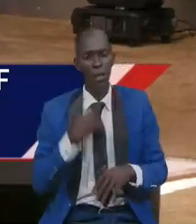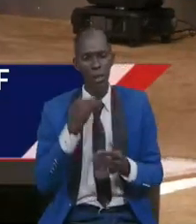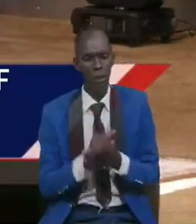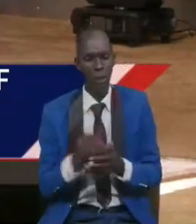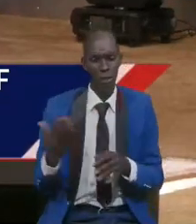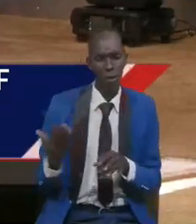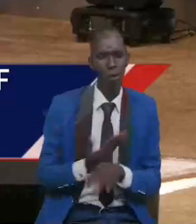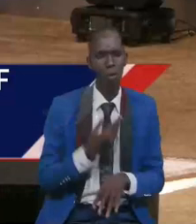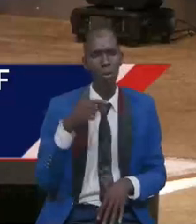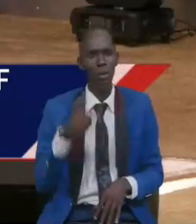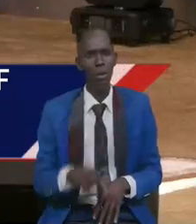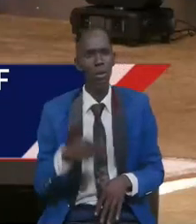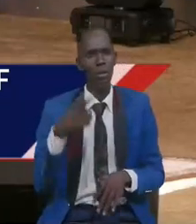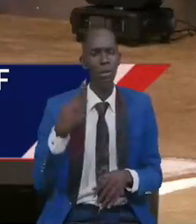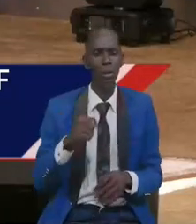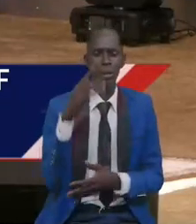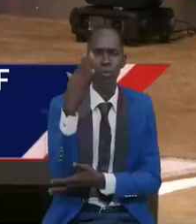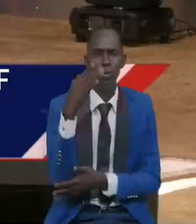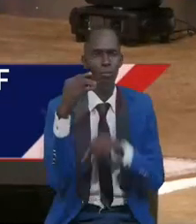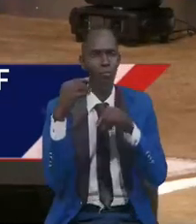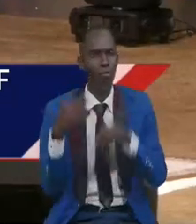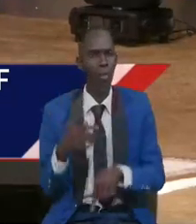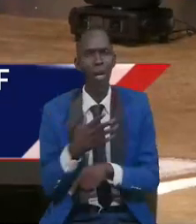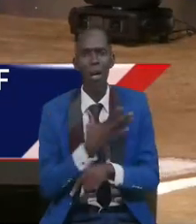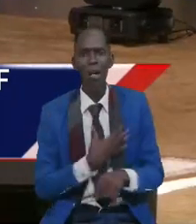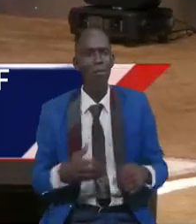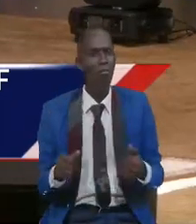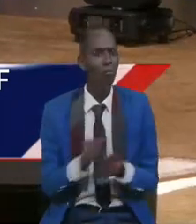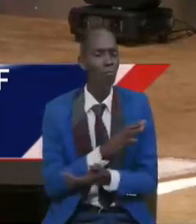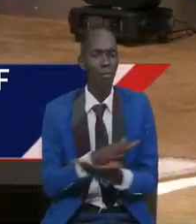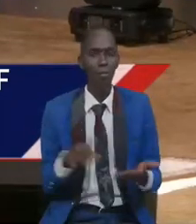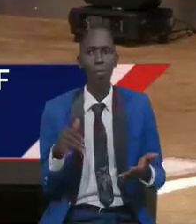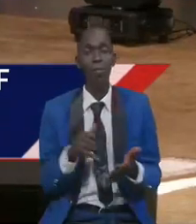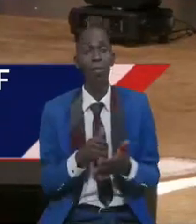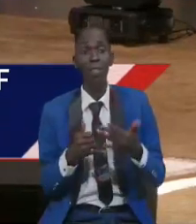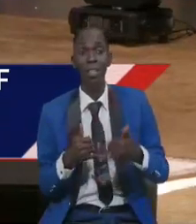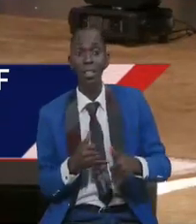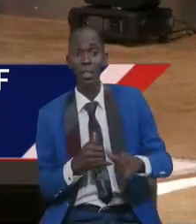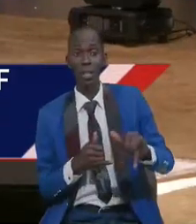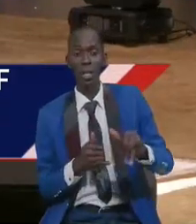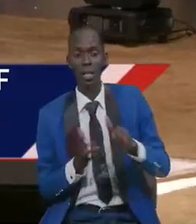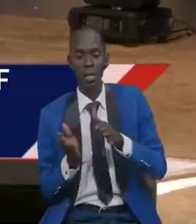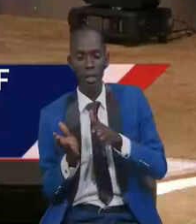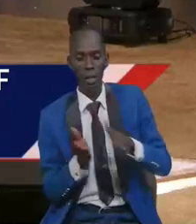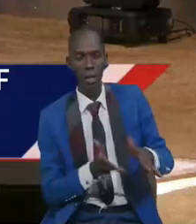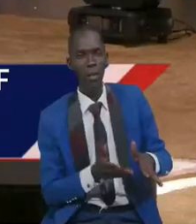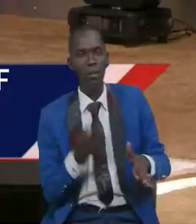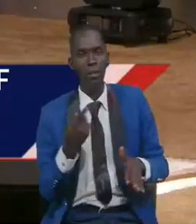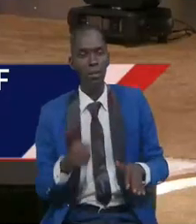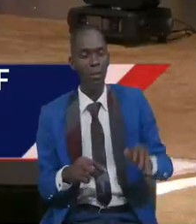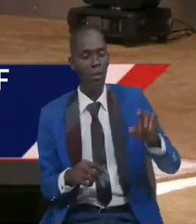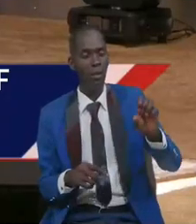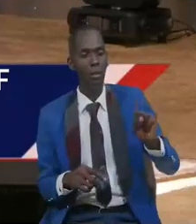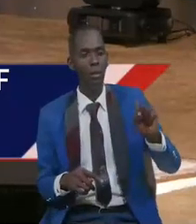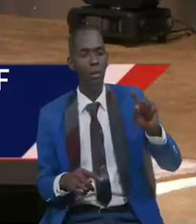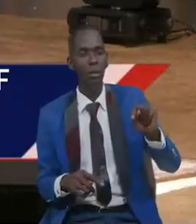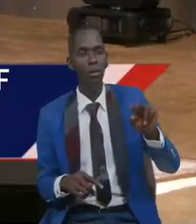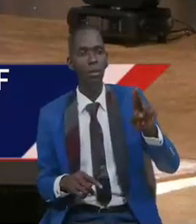abattez l'arbre, coupez l'arbre et détruisez-le. Mais laissez en terre le